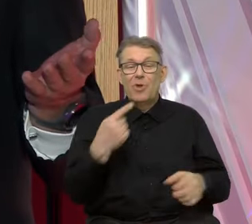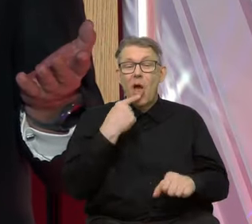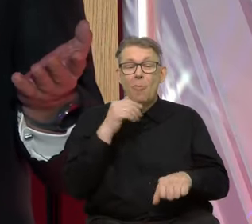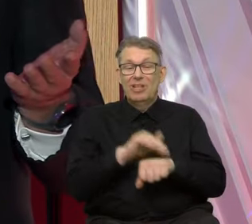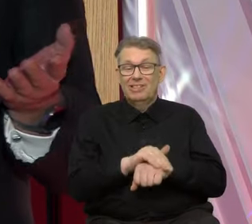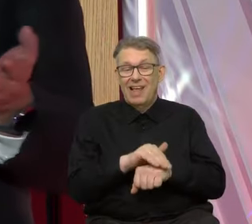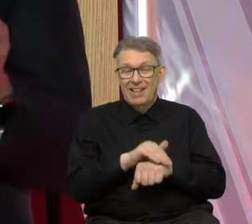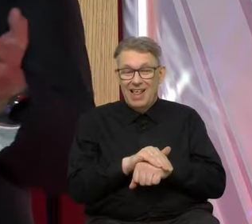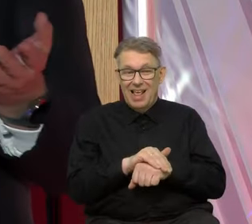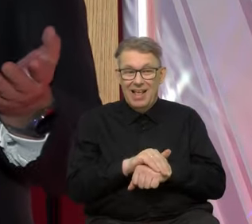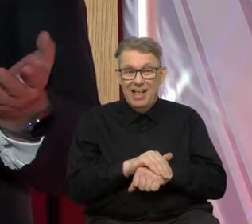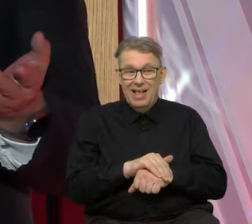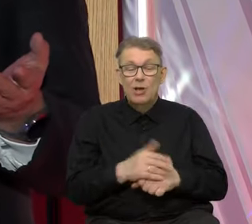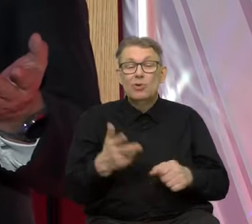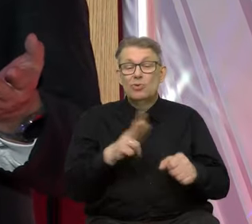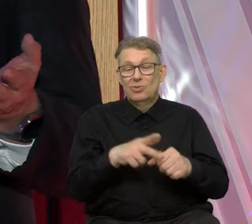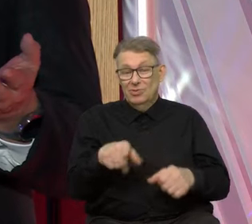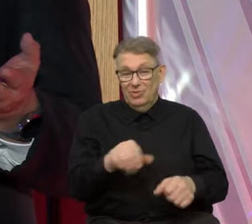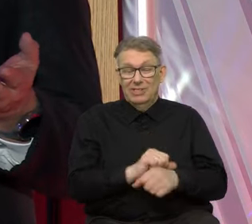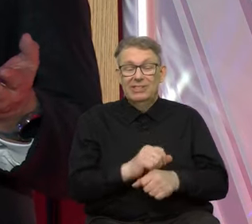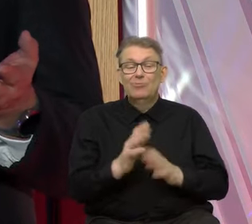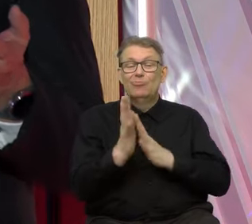obiecanej, jaką jest Podlasie,